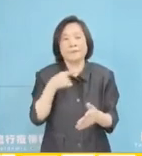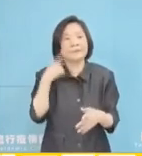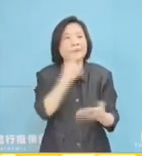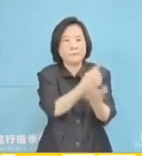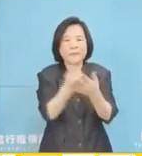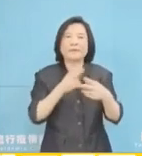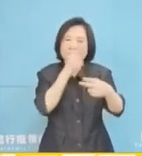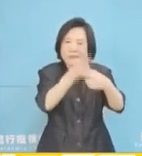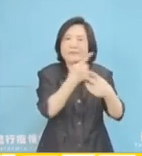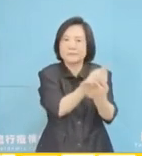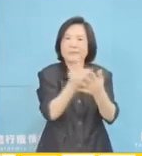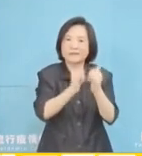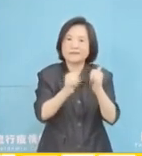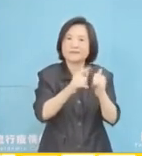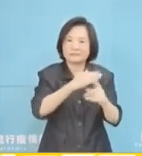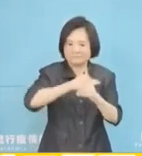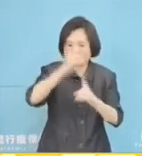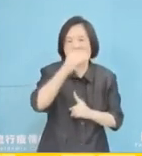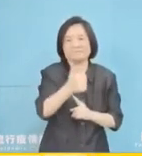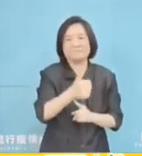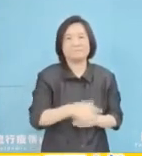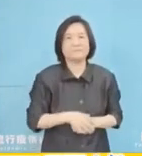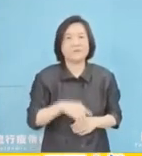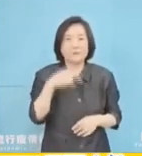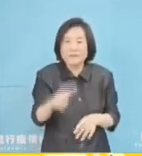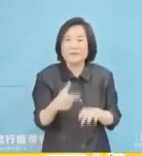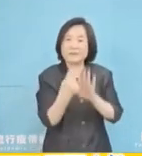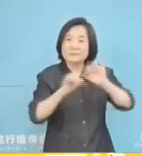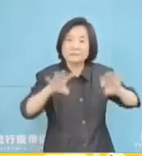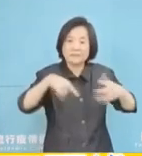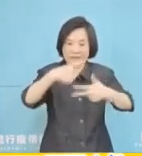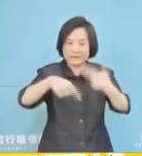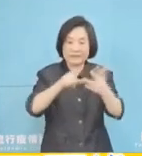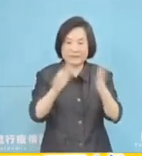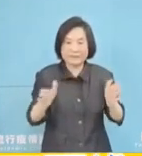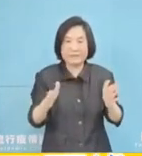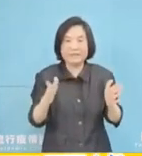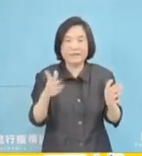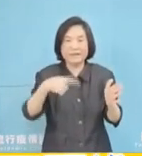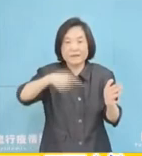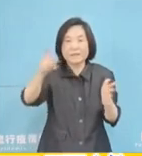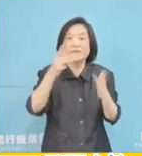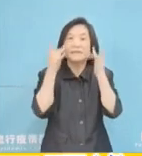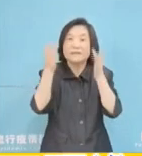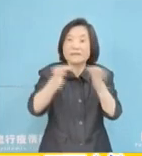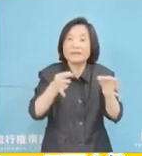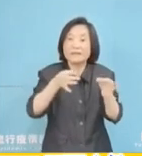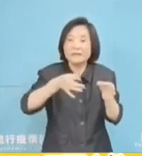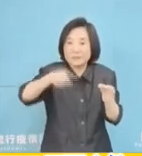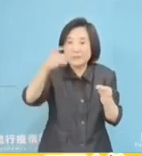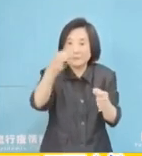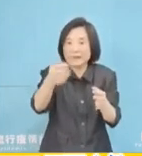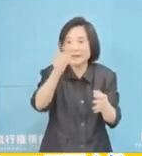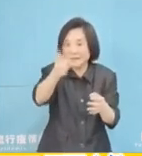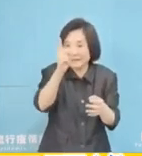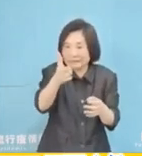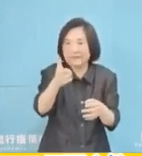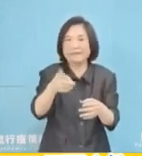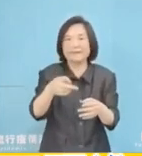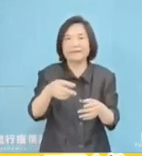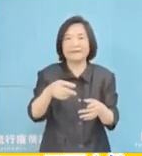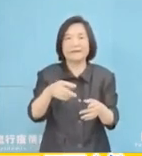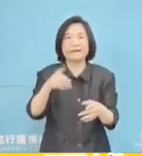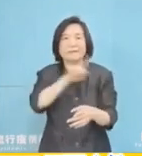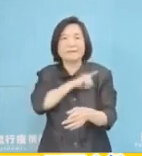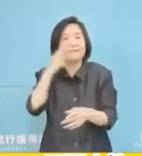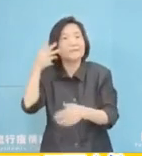的所以我们就台北市民我再讲一遍，一个礼拜上市场两次就好我们会跟那自